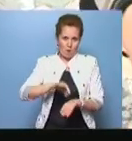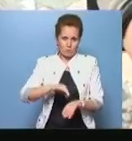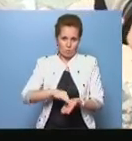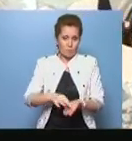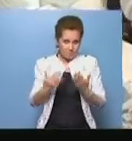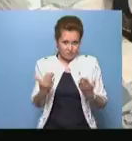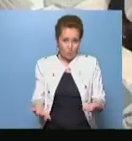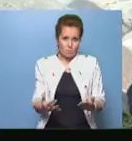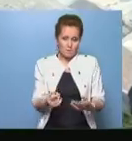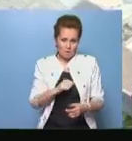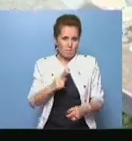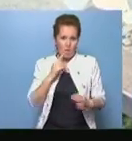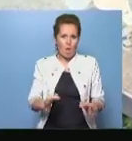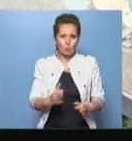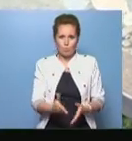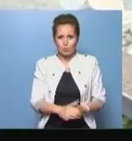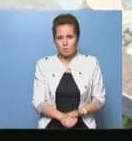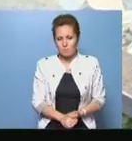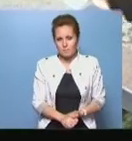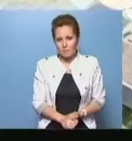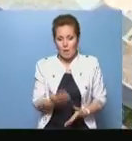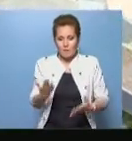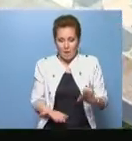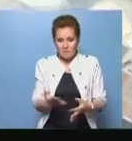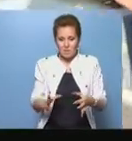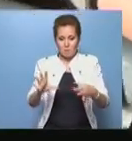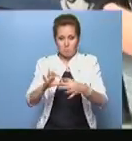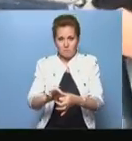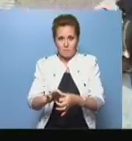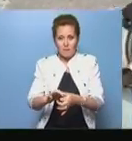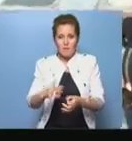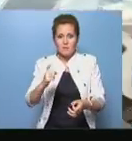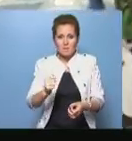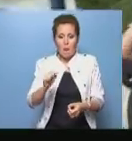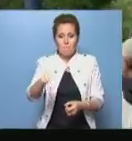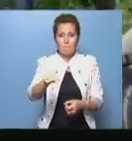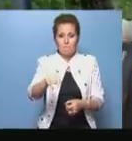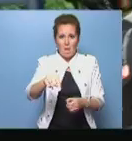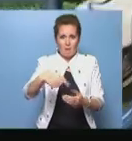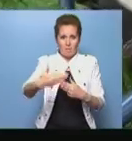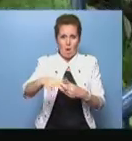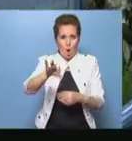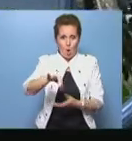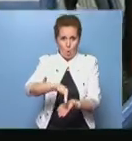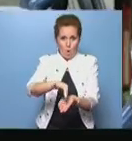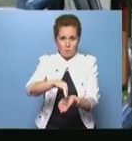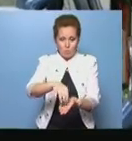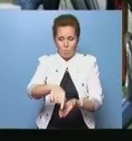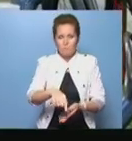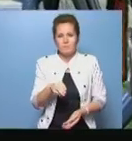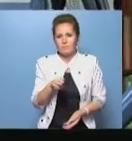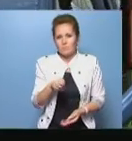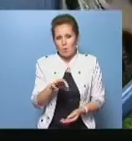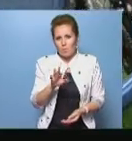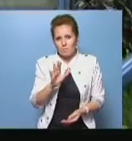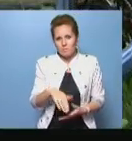есть вот таким вот образом. Если же цеплять исключительно за переднее колесо, то